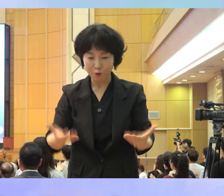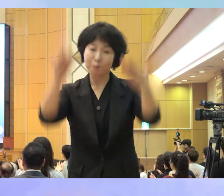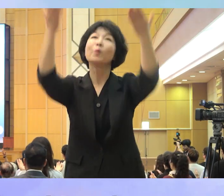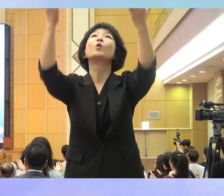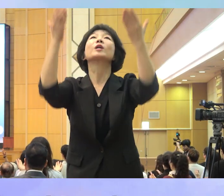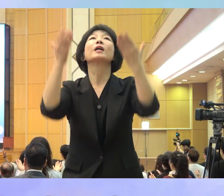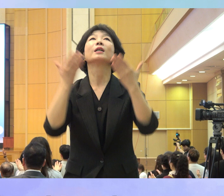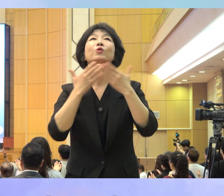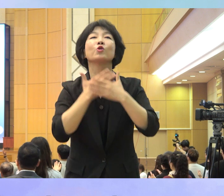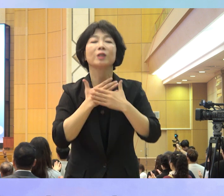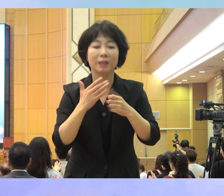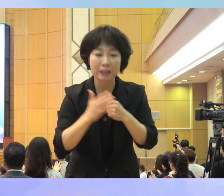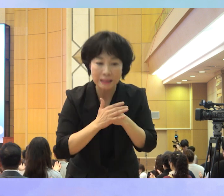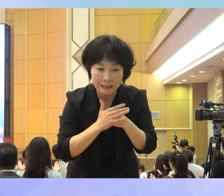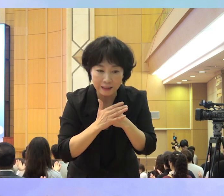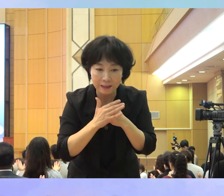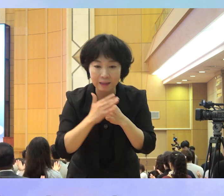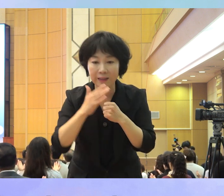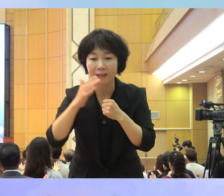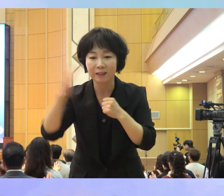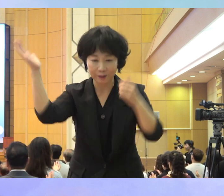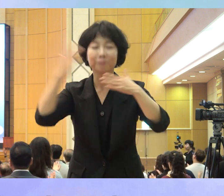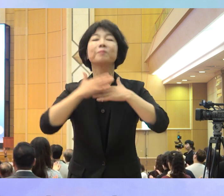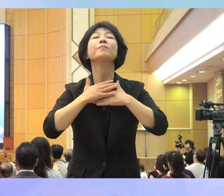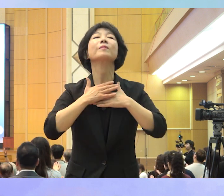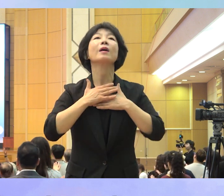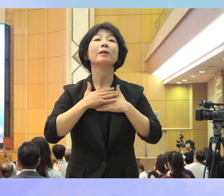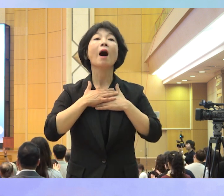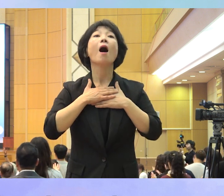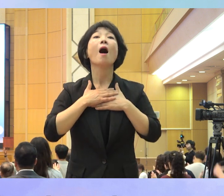하나님 축복해 주시니